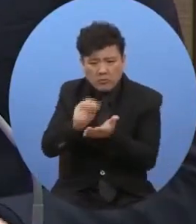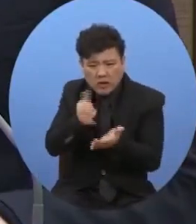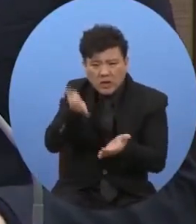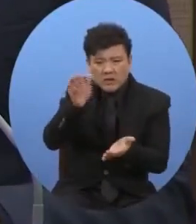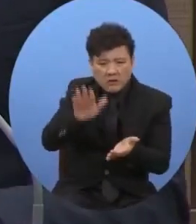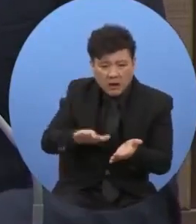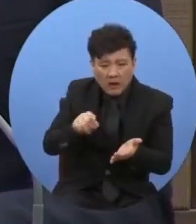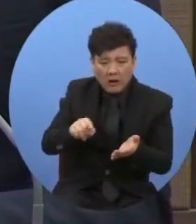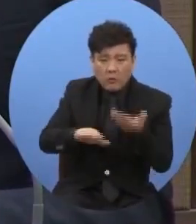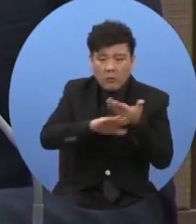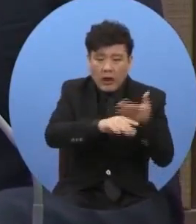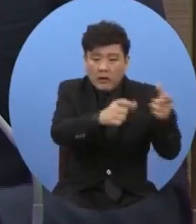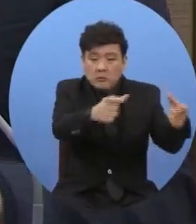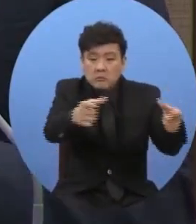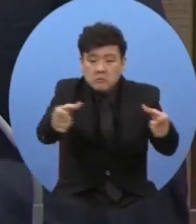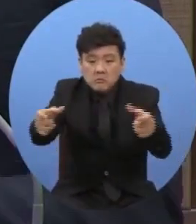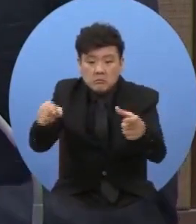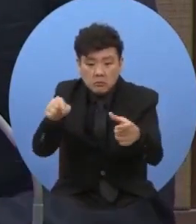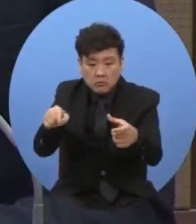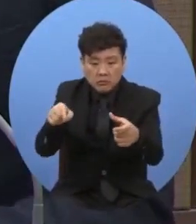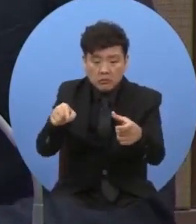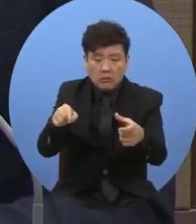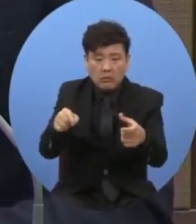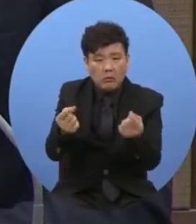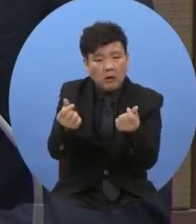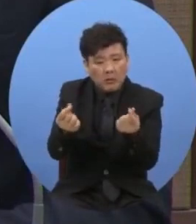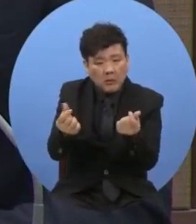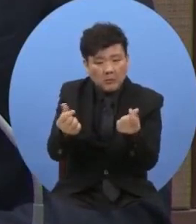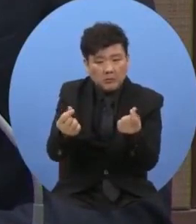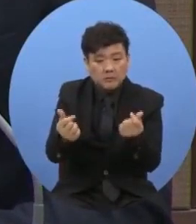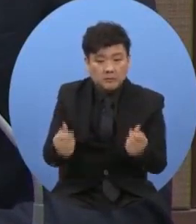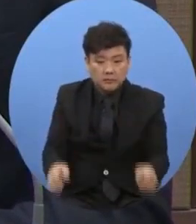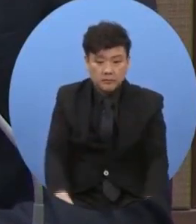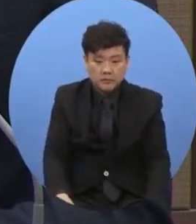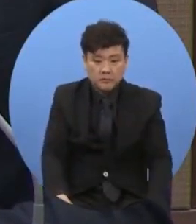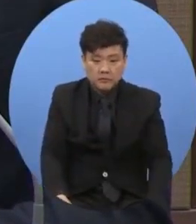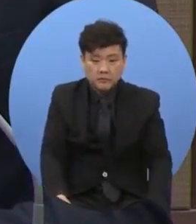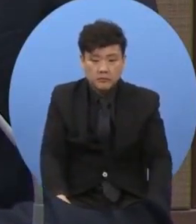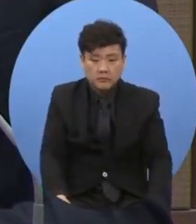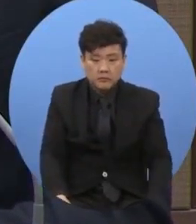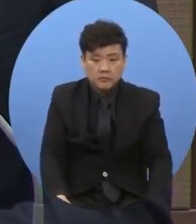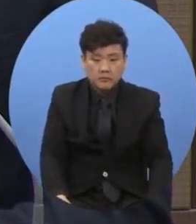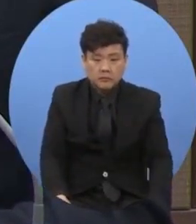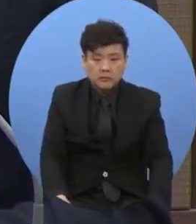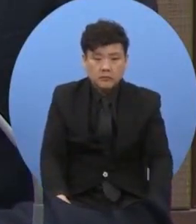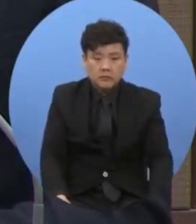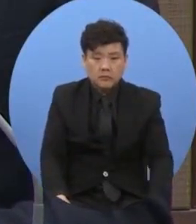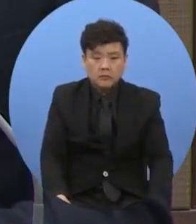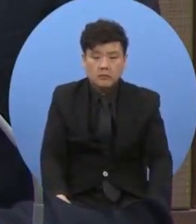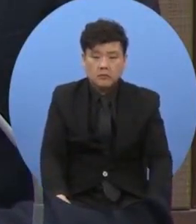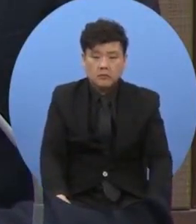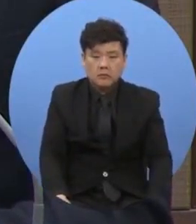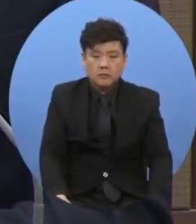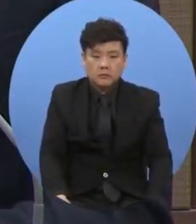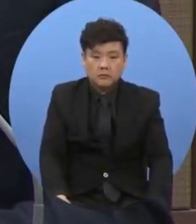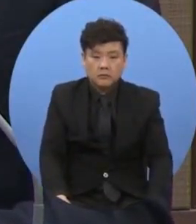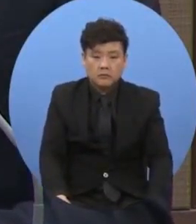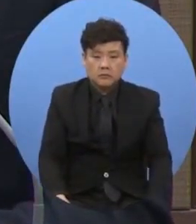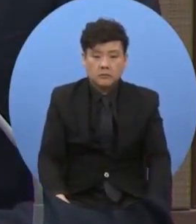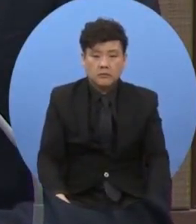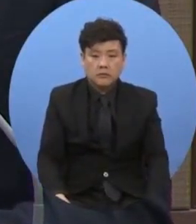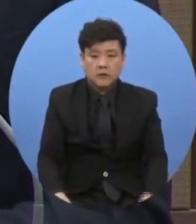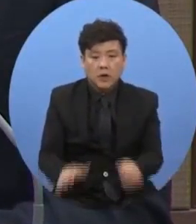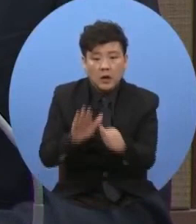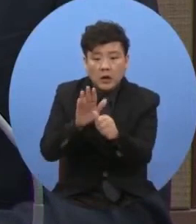다른 뭐 지역 같은 경우에는 뭐 같은 양상입니다. 뭐 이제 뭐 네. 100% 이렇게 충원했다고 하지만은 뭐 이제 그런 지원한 뭐